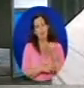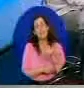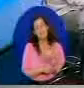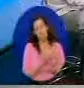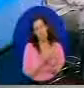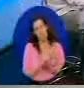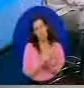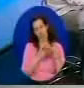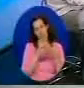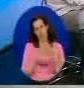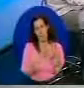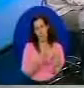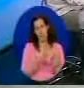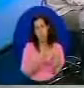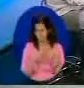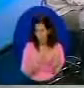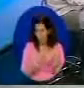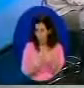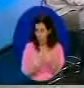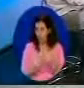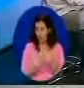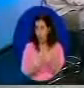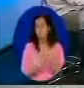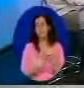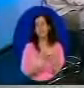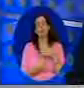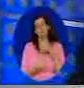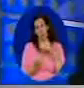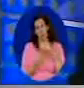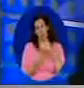משנה את כללי המשחק. וזה לטובה, אנחנו מיד ממשיכים את השיחה המאוד מעניינת שלנו, אנחנו ניפרד מהצופים שלנו, עד כאן.